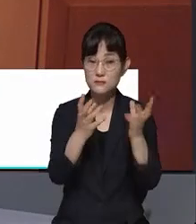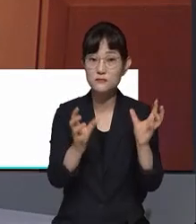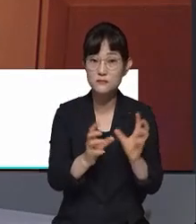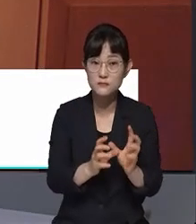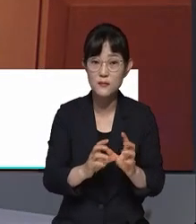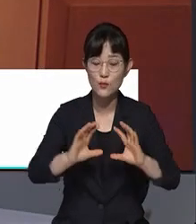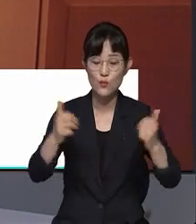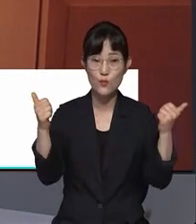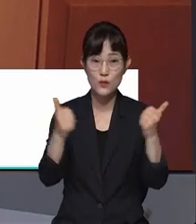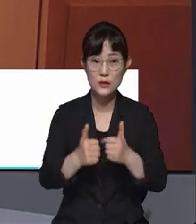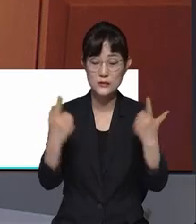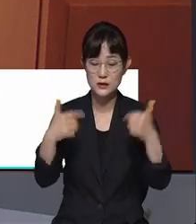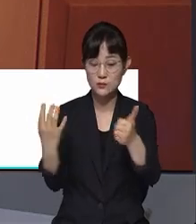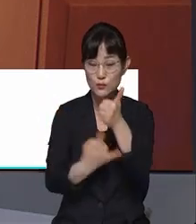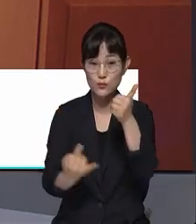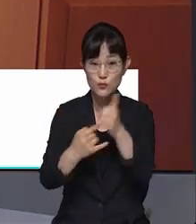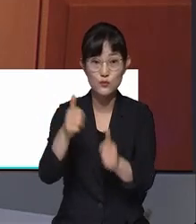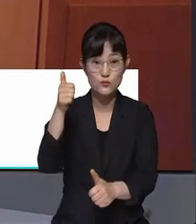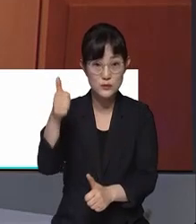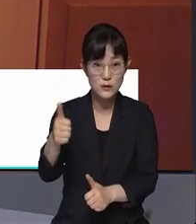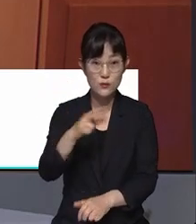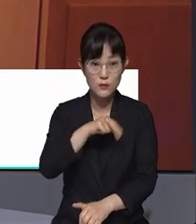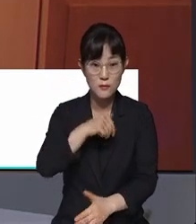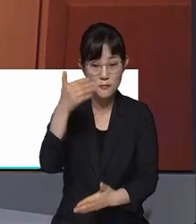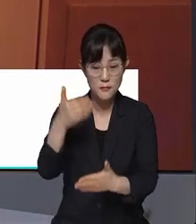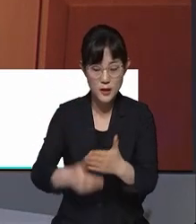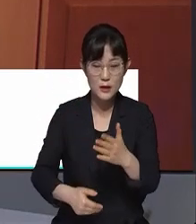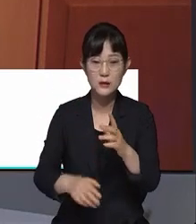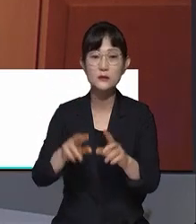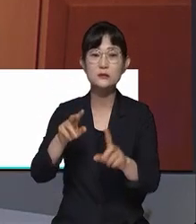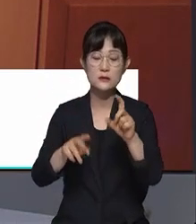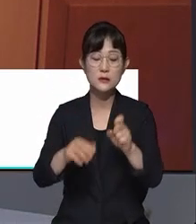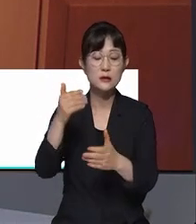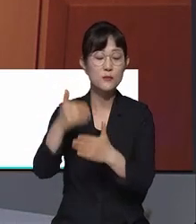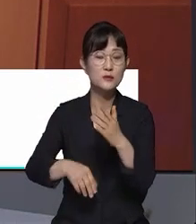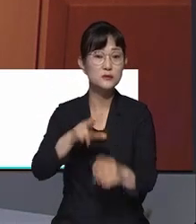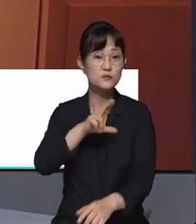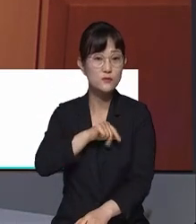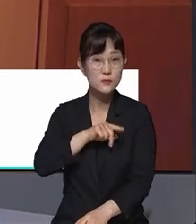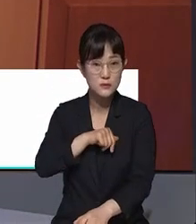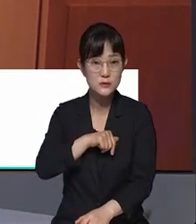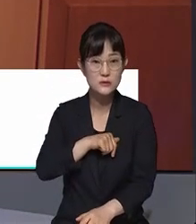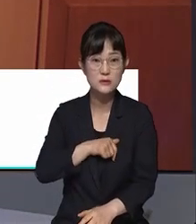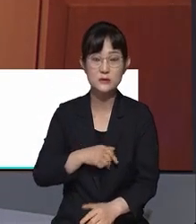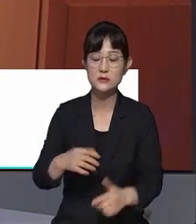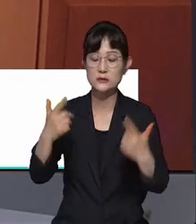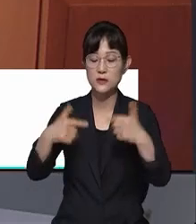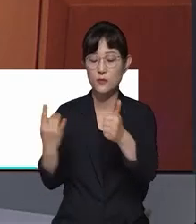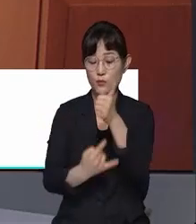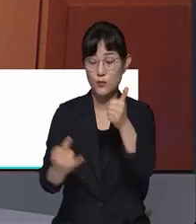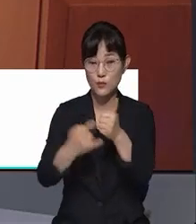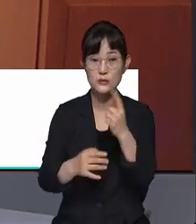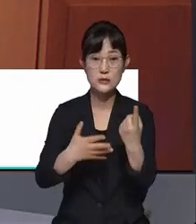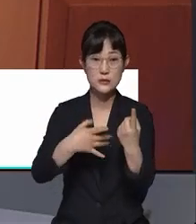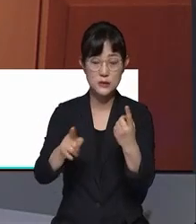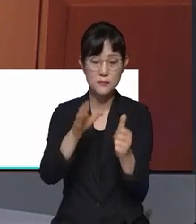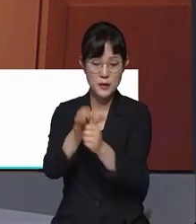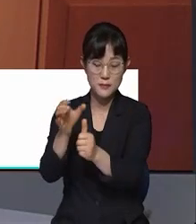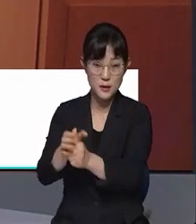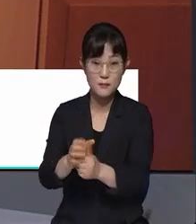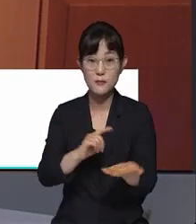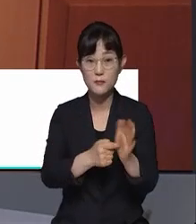더불어민주당의 국회 상임위원장 후보군인 3선 의원을 제외한 의원들의 22대 국회 상임위 1차 배정을